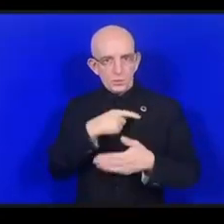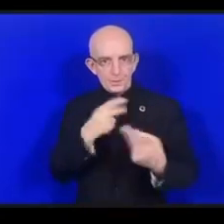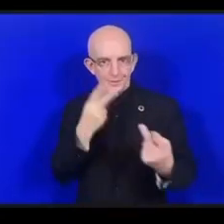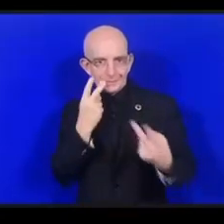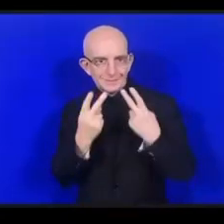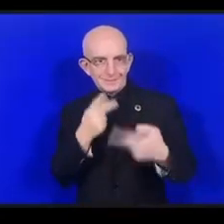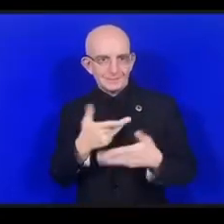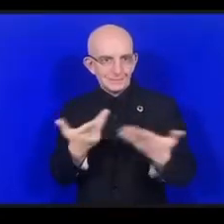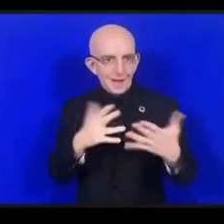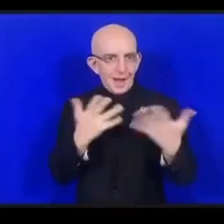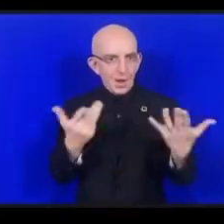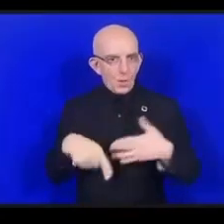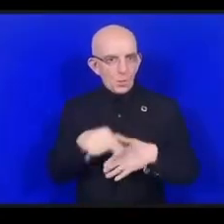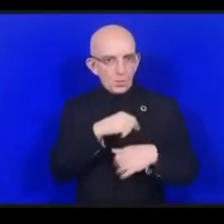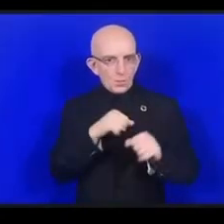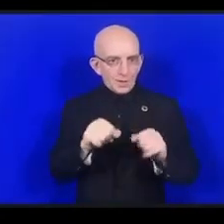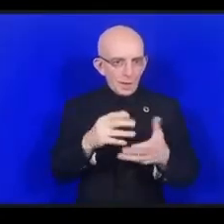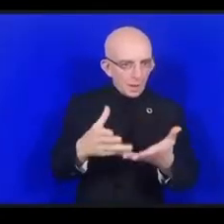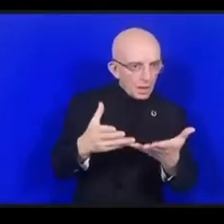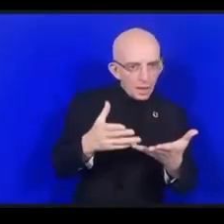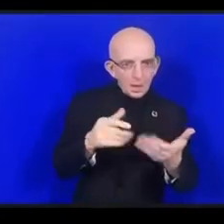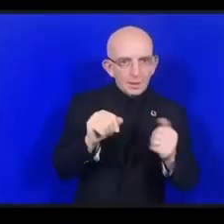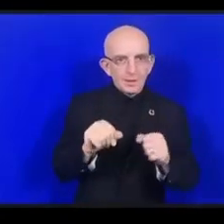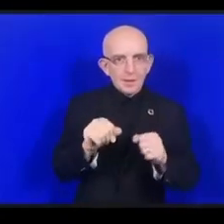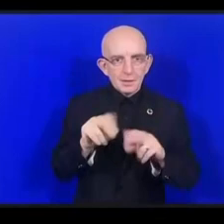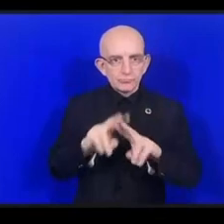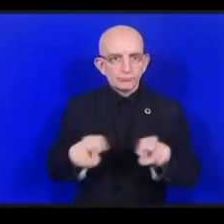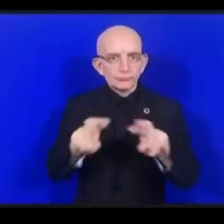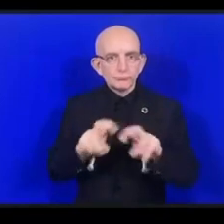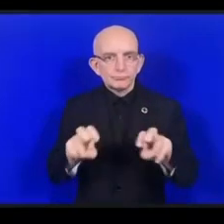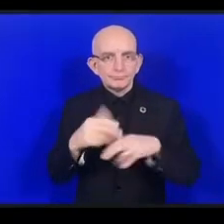用一种造福人类的方式来使用他们。